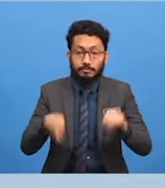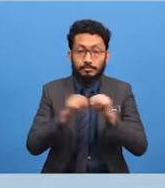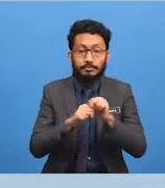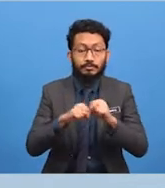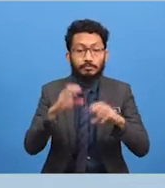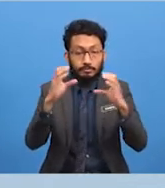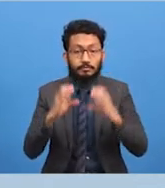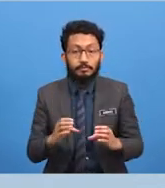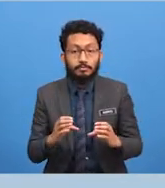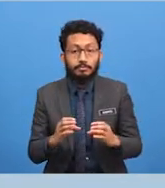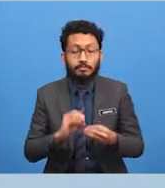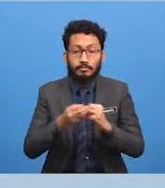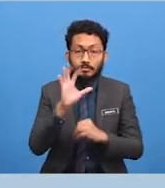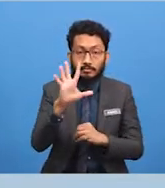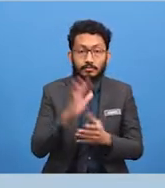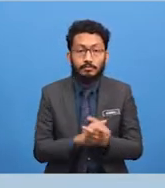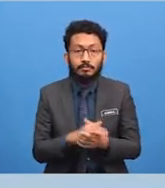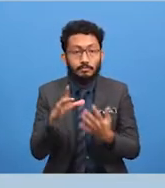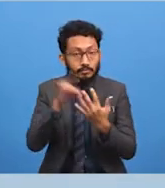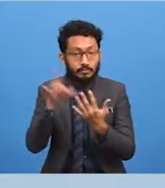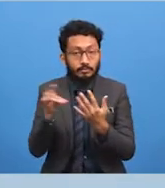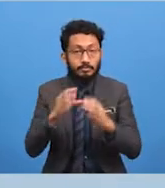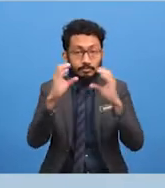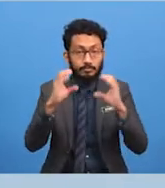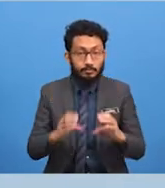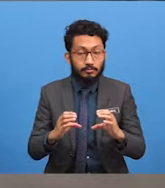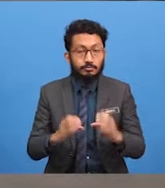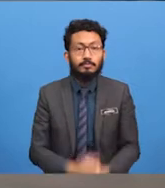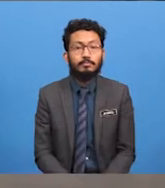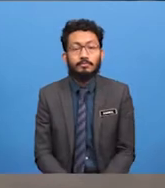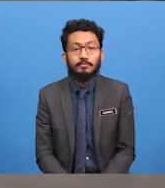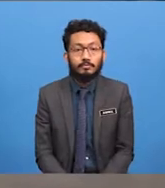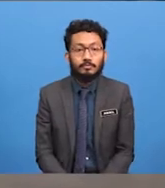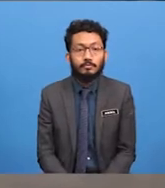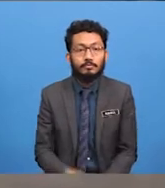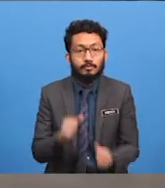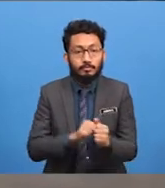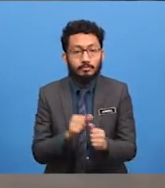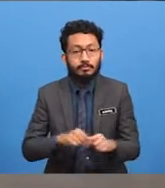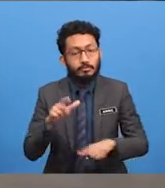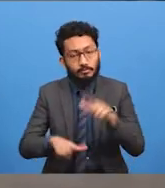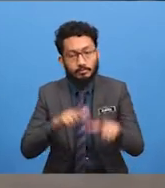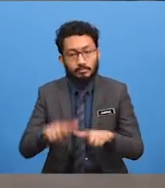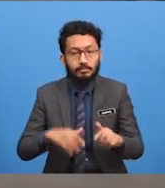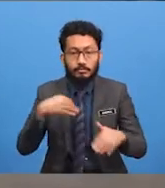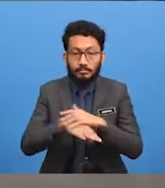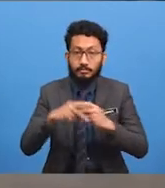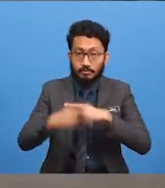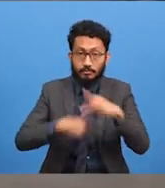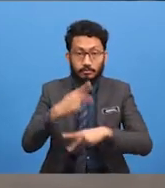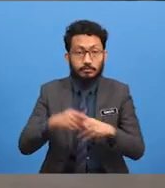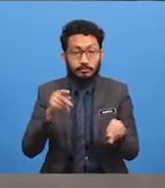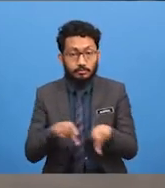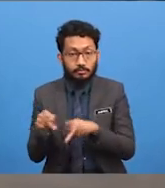alternatif. Langkah kelima, memilih alternatif tindakan. Setiap langkah dalam proses perancangan